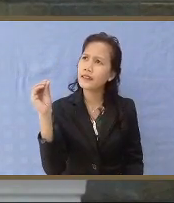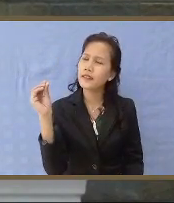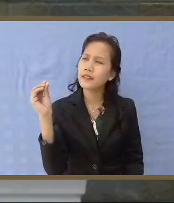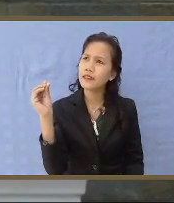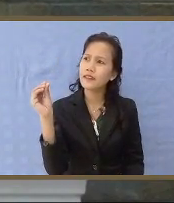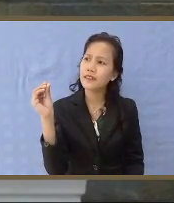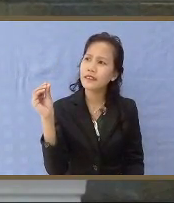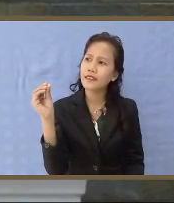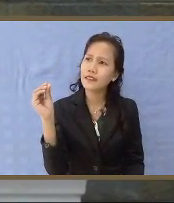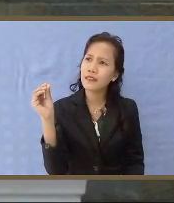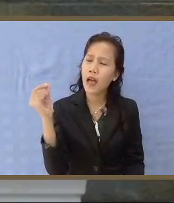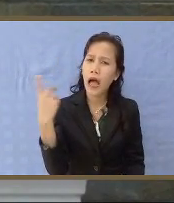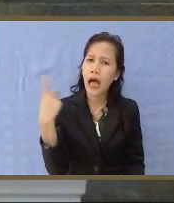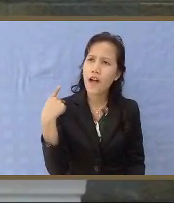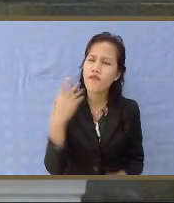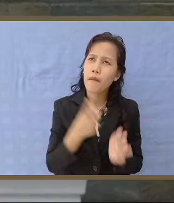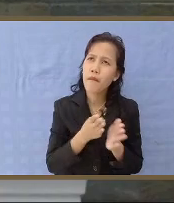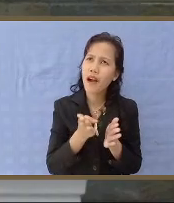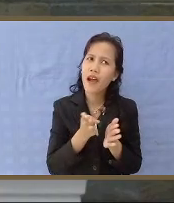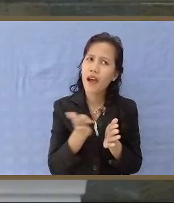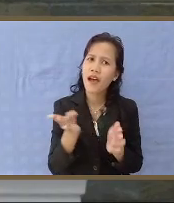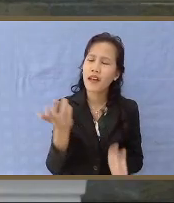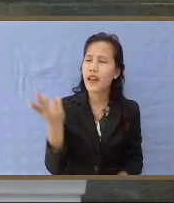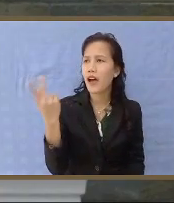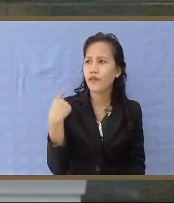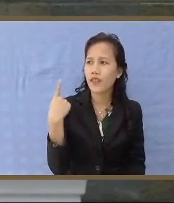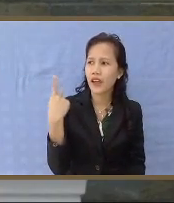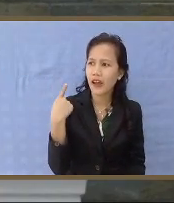nandiyan yung may tinapay ako,